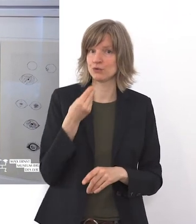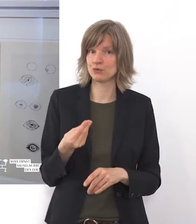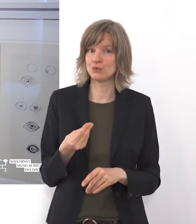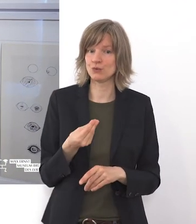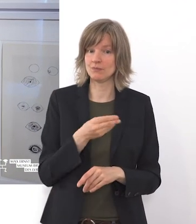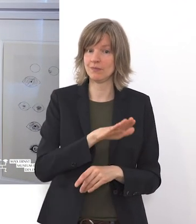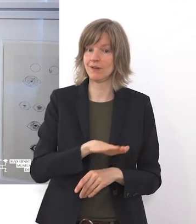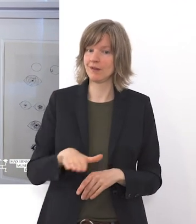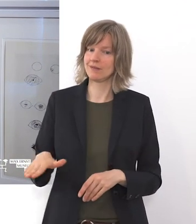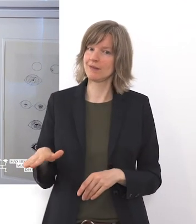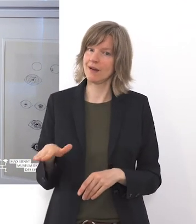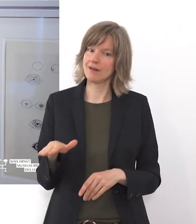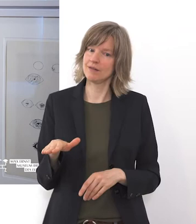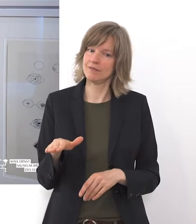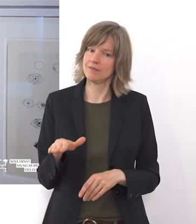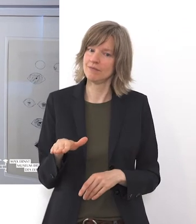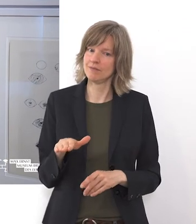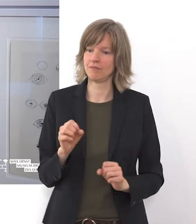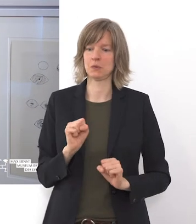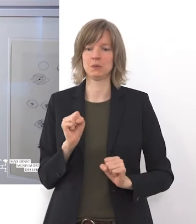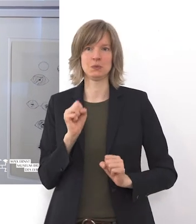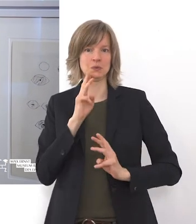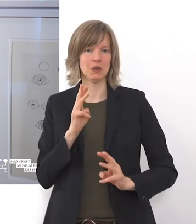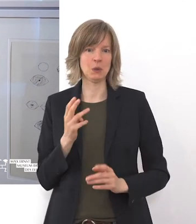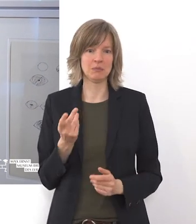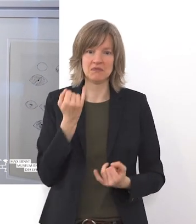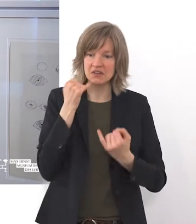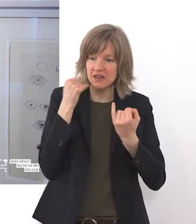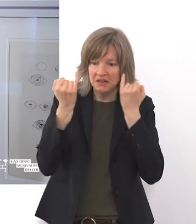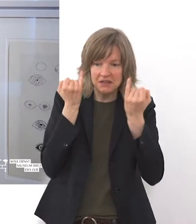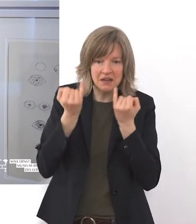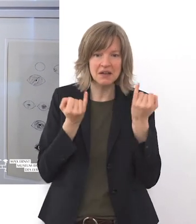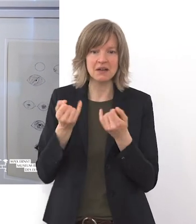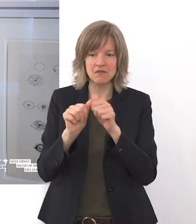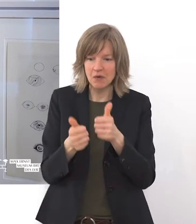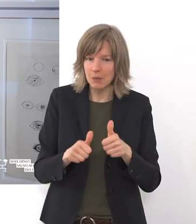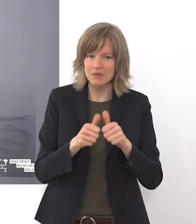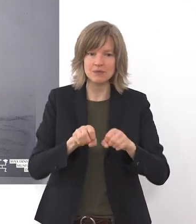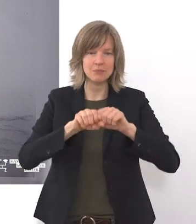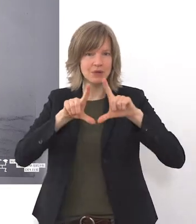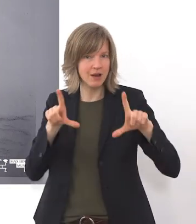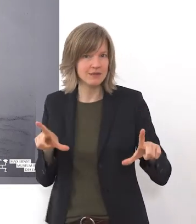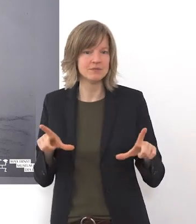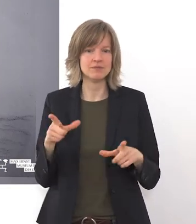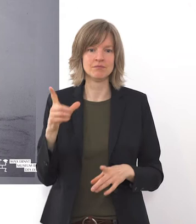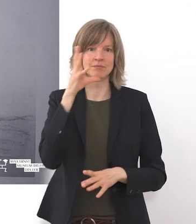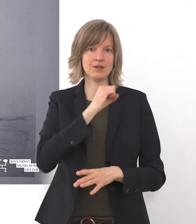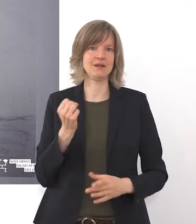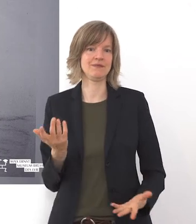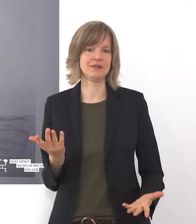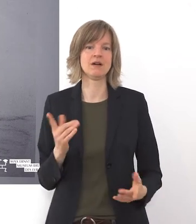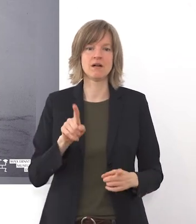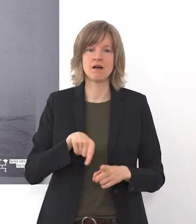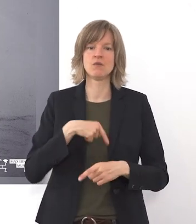mit Kindern in diese Ausstellung zu gehen, die immer wieder neue Ideen, neue Bilder, neue Formen erkennen. Hier wird sehr oft von einem